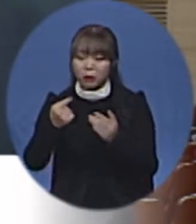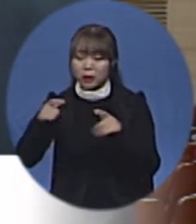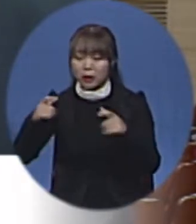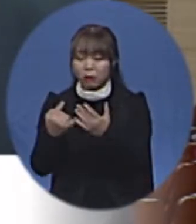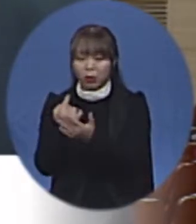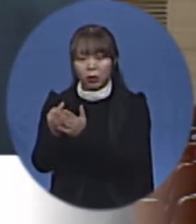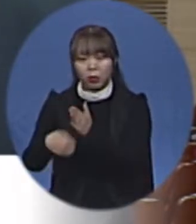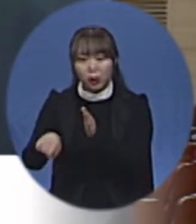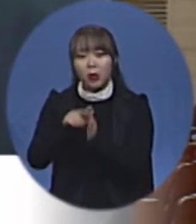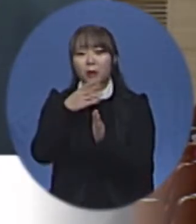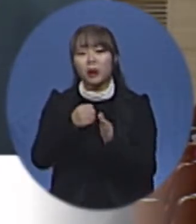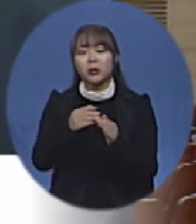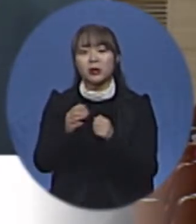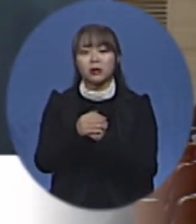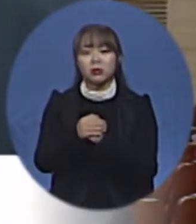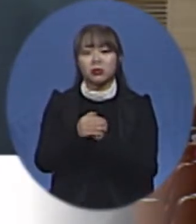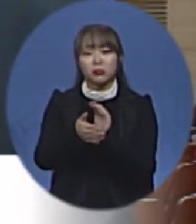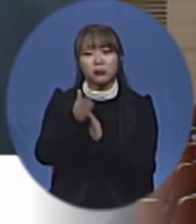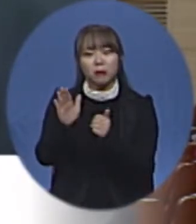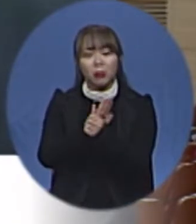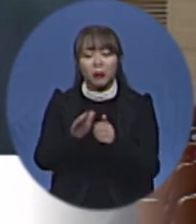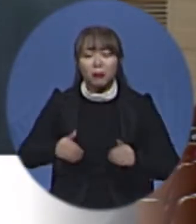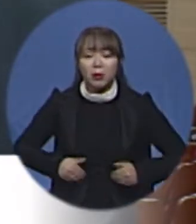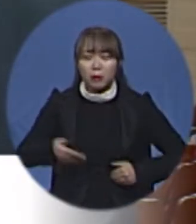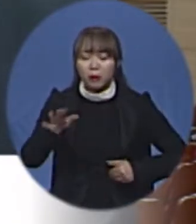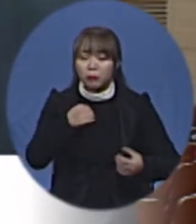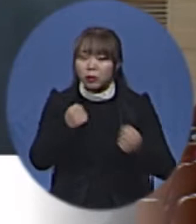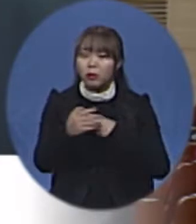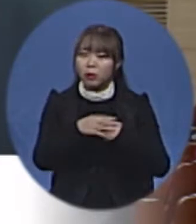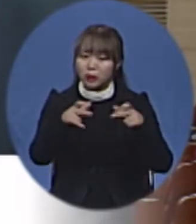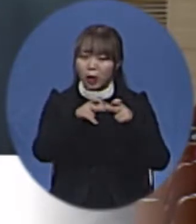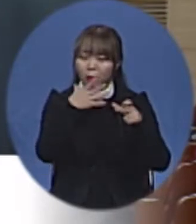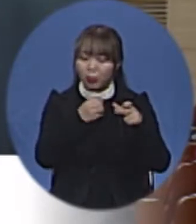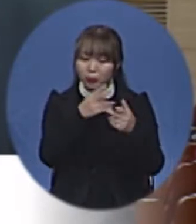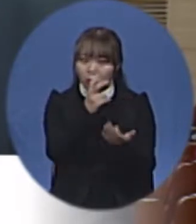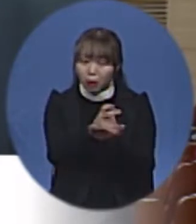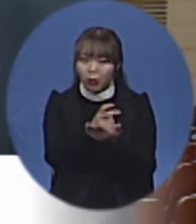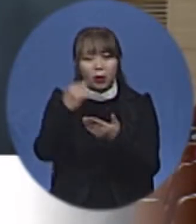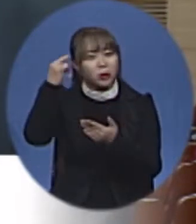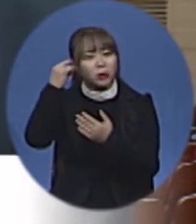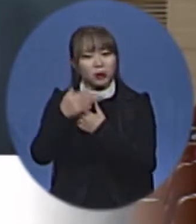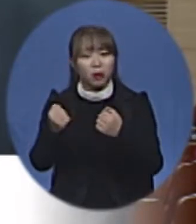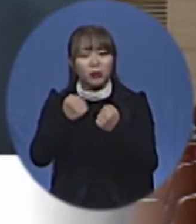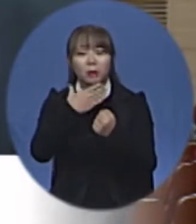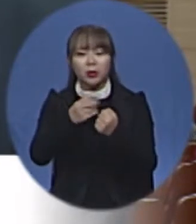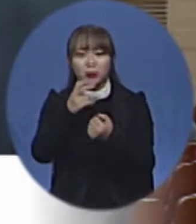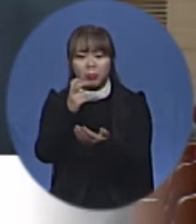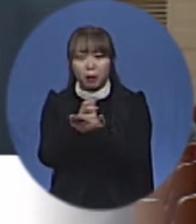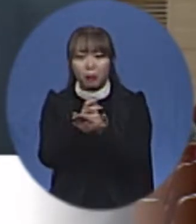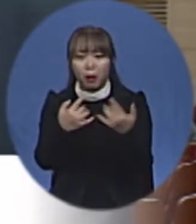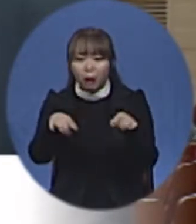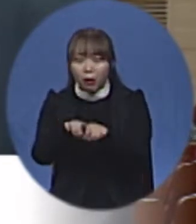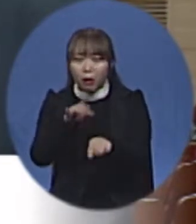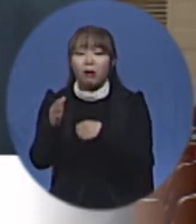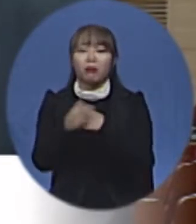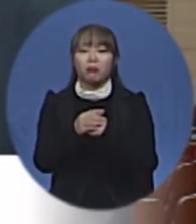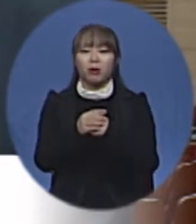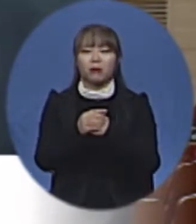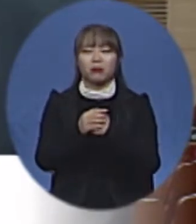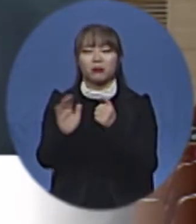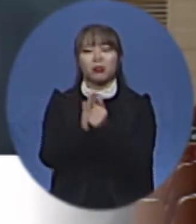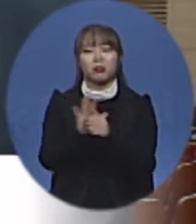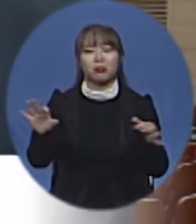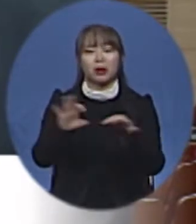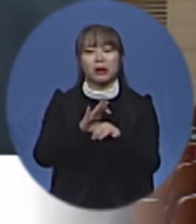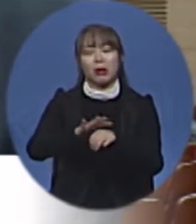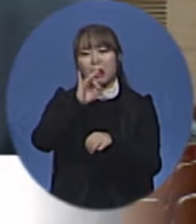여러 가지 복지 서비스가 되어야 되는데 불구하고 장애인복지법과 정신건강복지법이 이원화되다 보니 서비스가 연계가 잘 안 되는